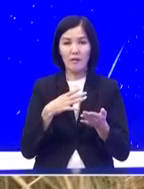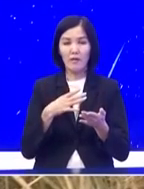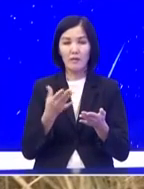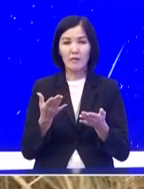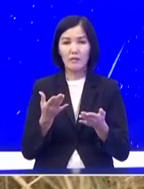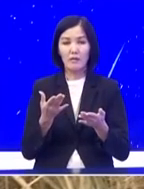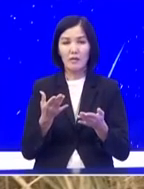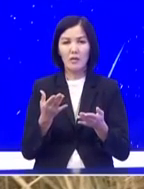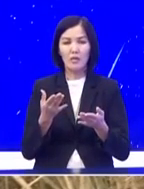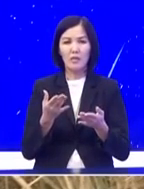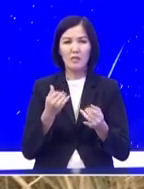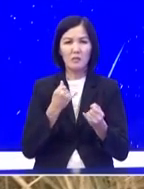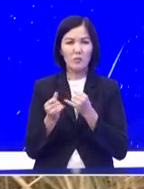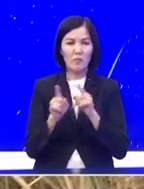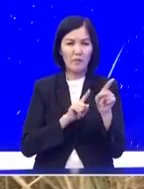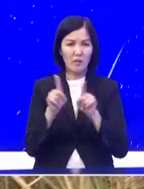луговые травы...